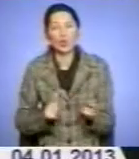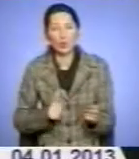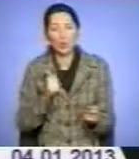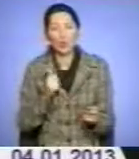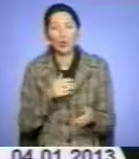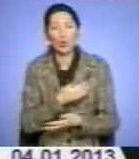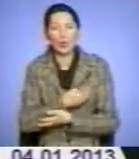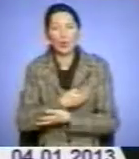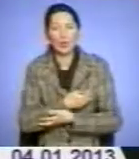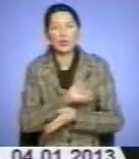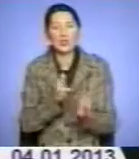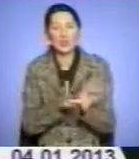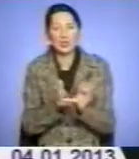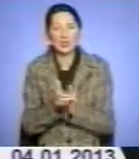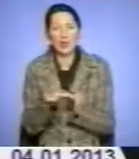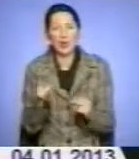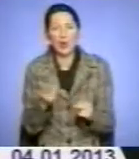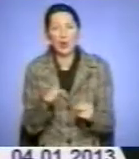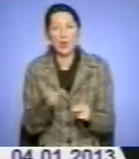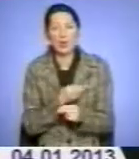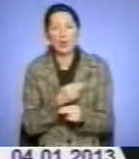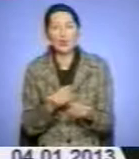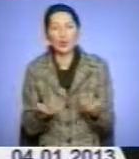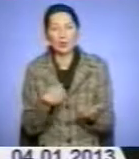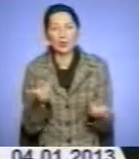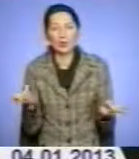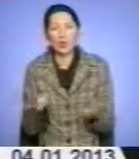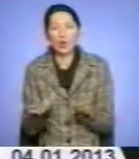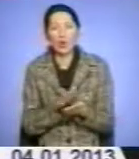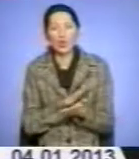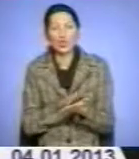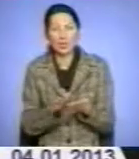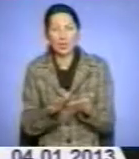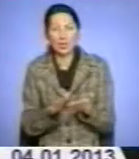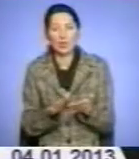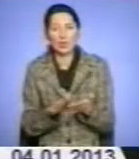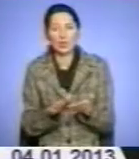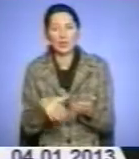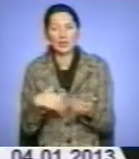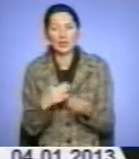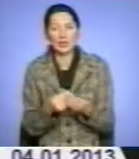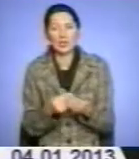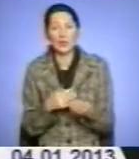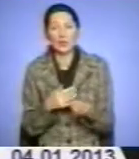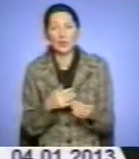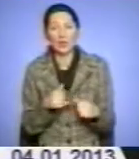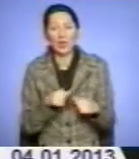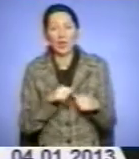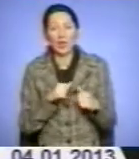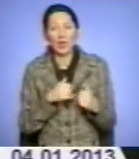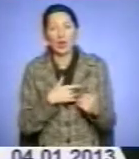Христа, ми, без сумніву, повинні очиститися своїм щирим і ревним